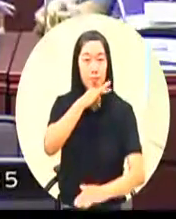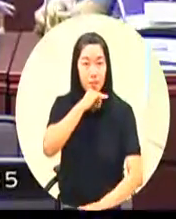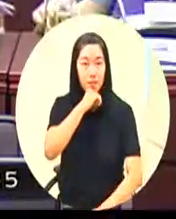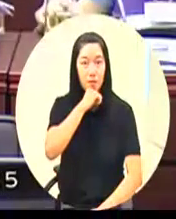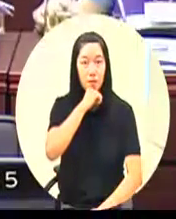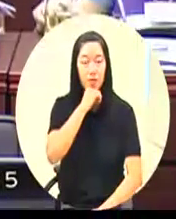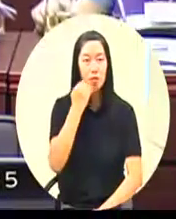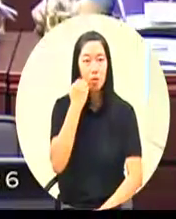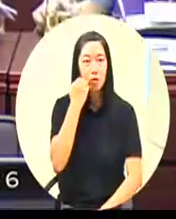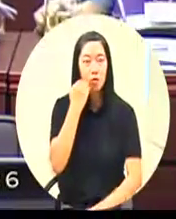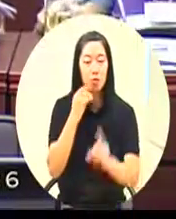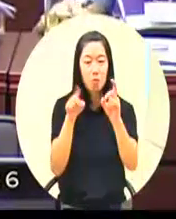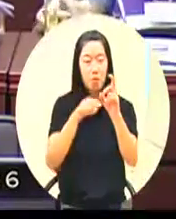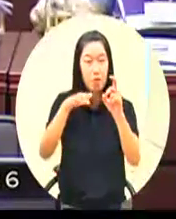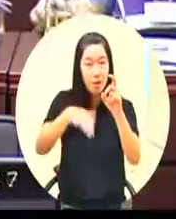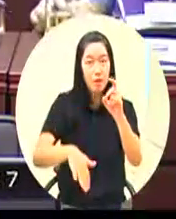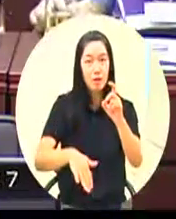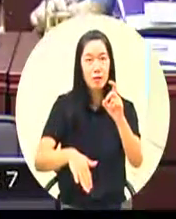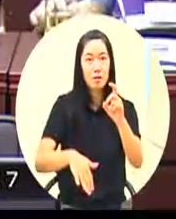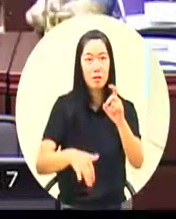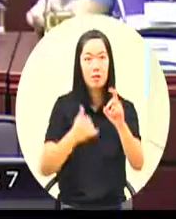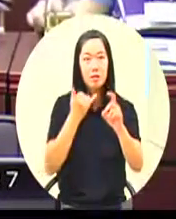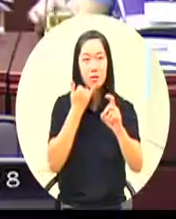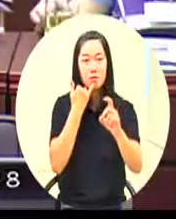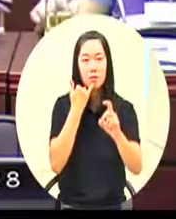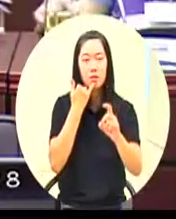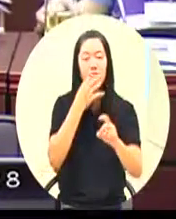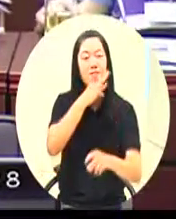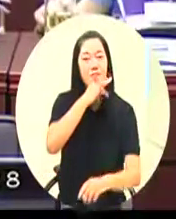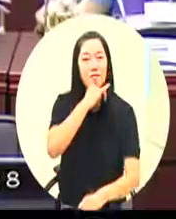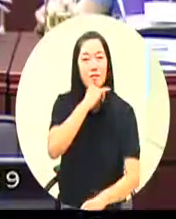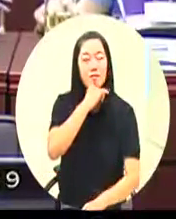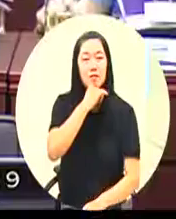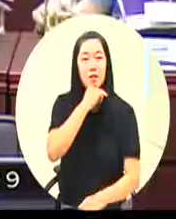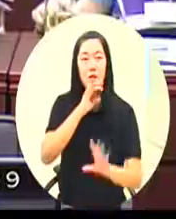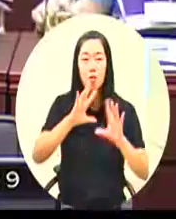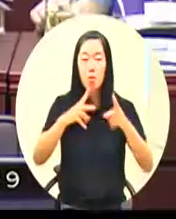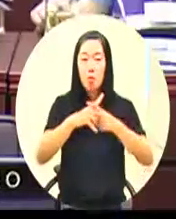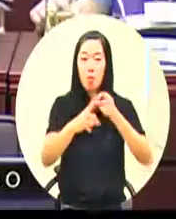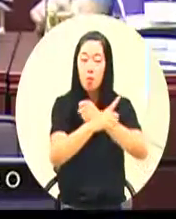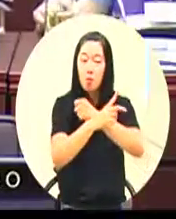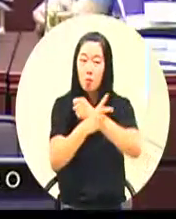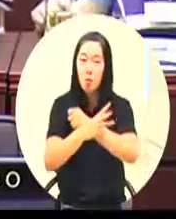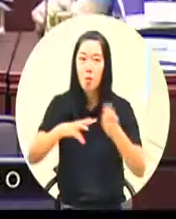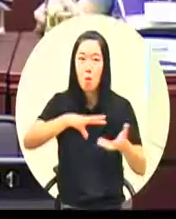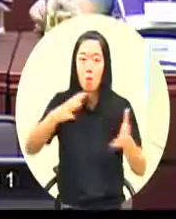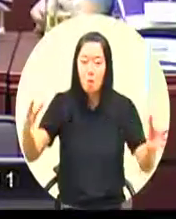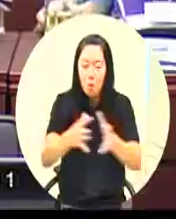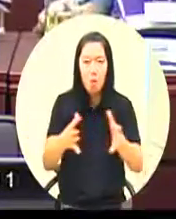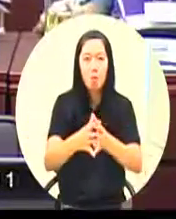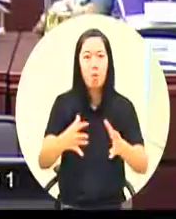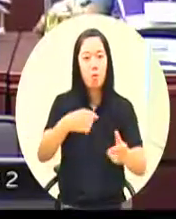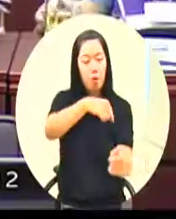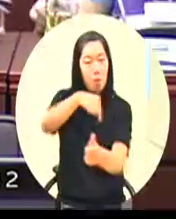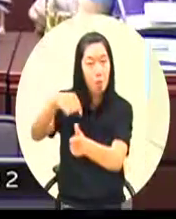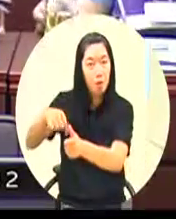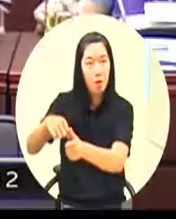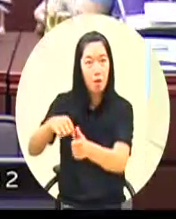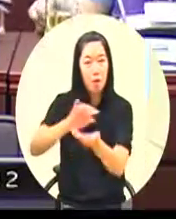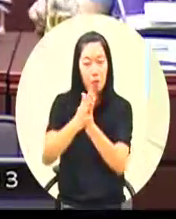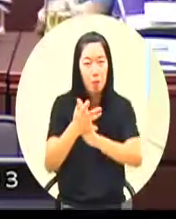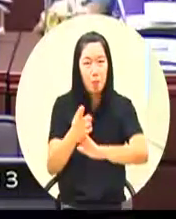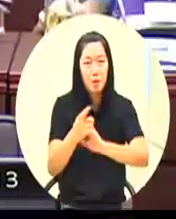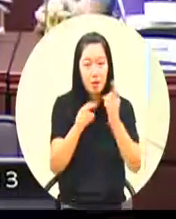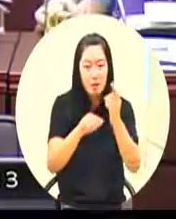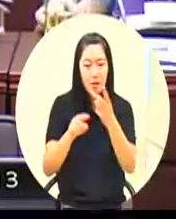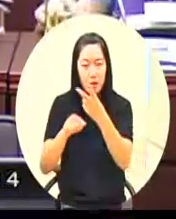只有不到10人的时候，希望他混龄教学，小一小二这是混在一起教学的，不要说变得只有一个学生两个学生，这